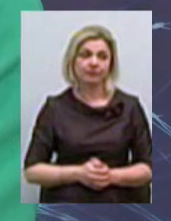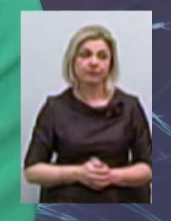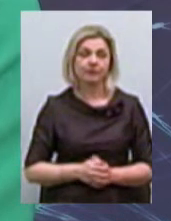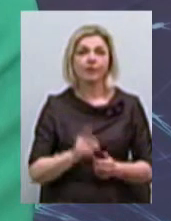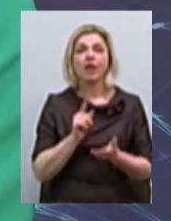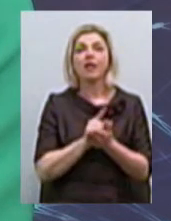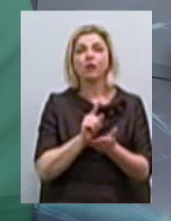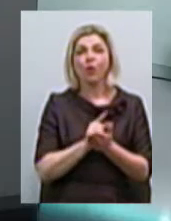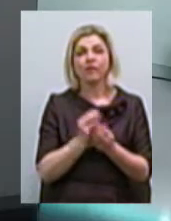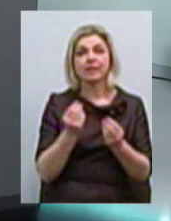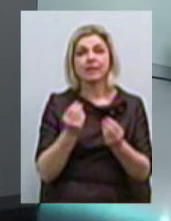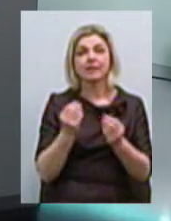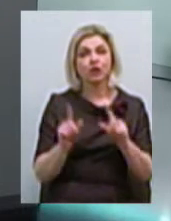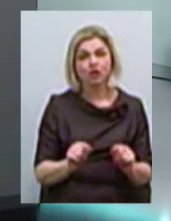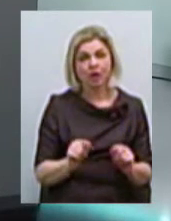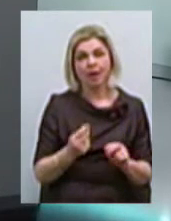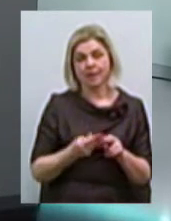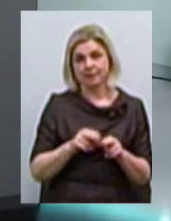Податкова знижка – це